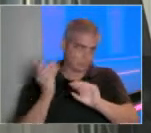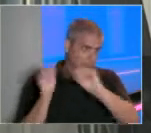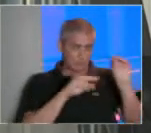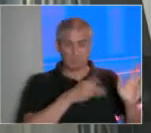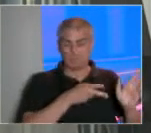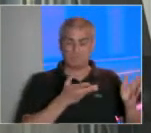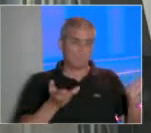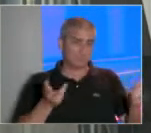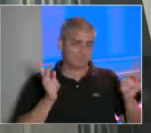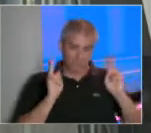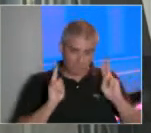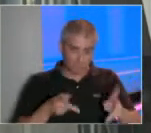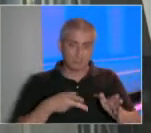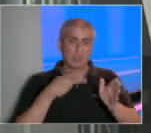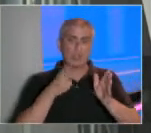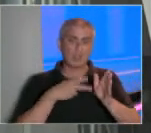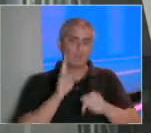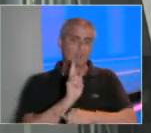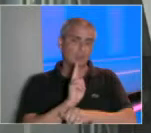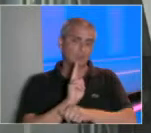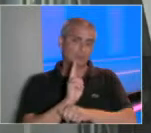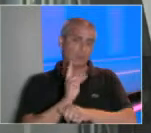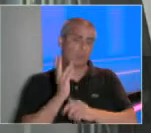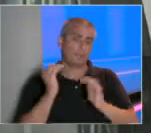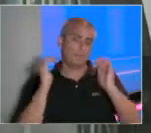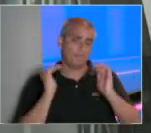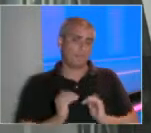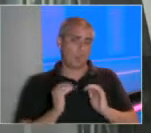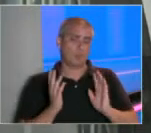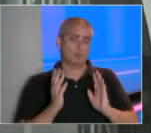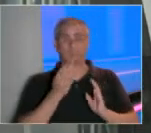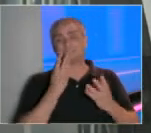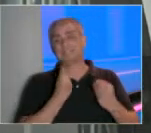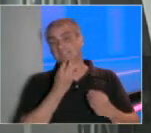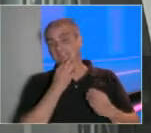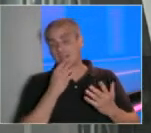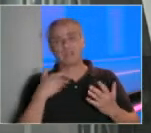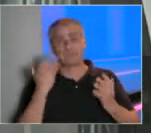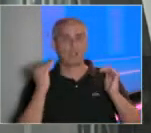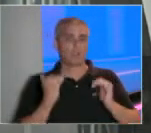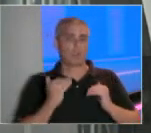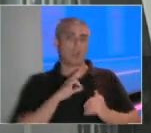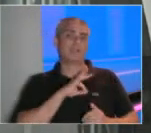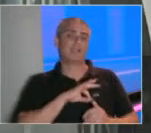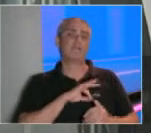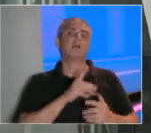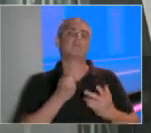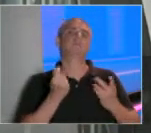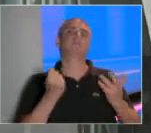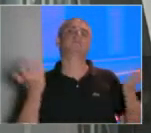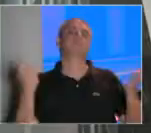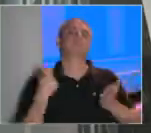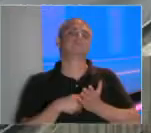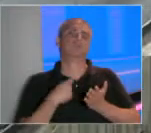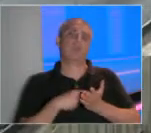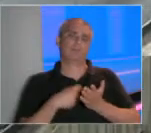לרכבת. אפשר ברכבת לשמור, זה יהיה פחות יעיל, זה יהיה פחות רווחי, אבל זה מחירים